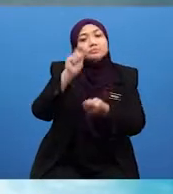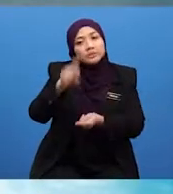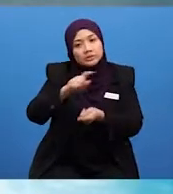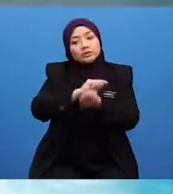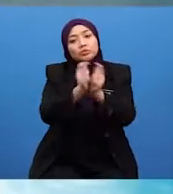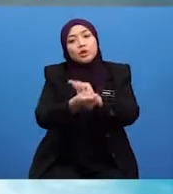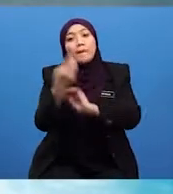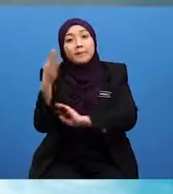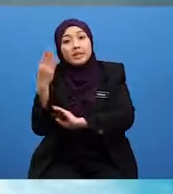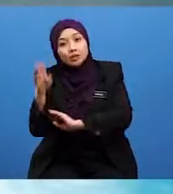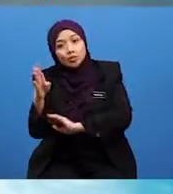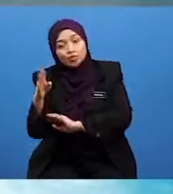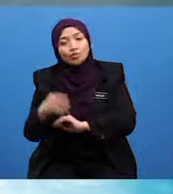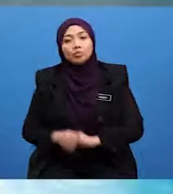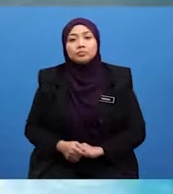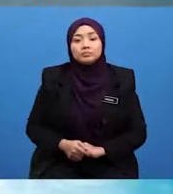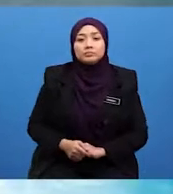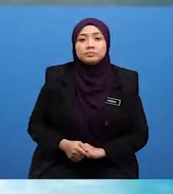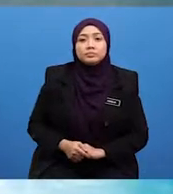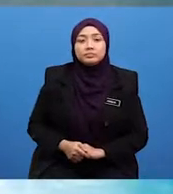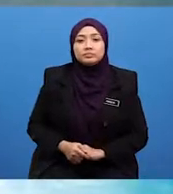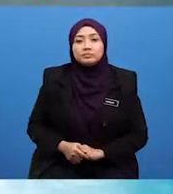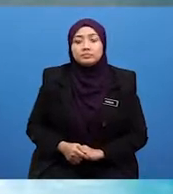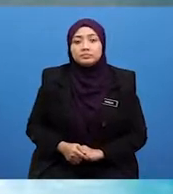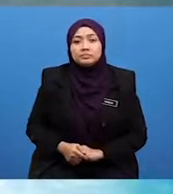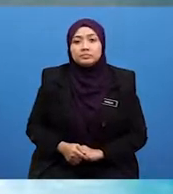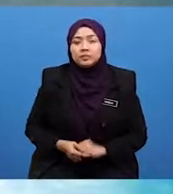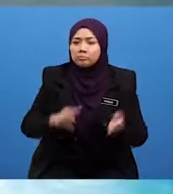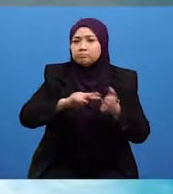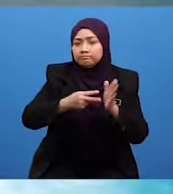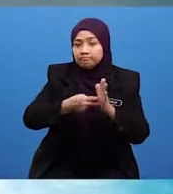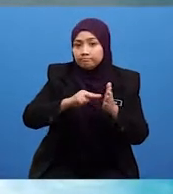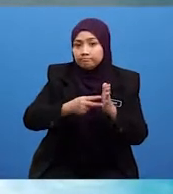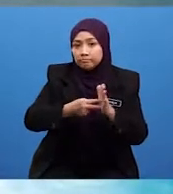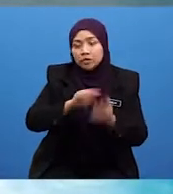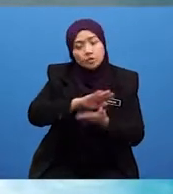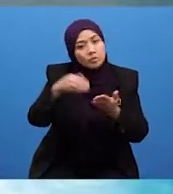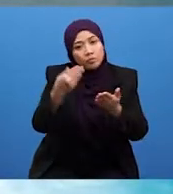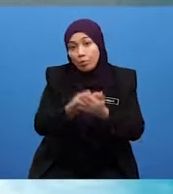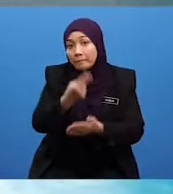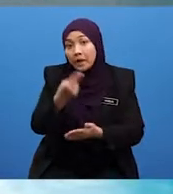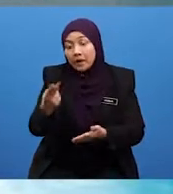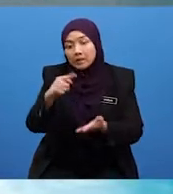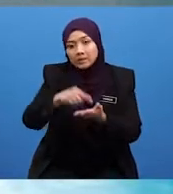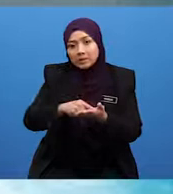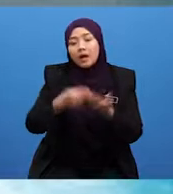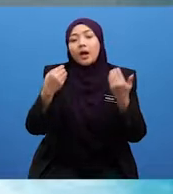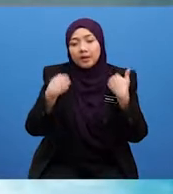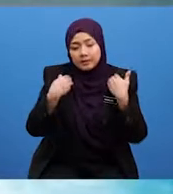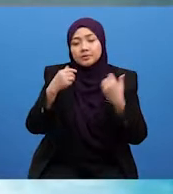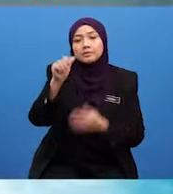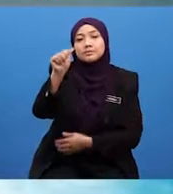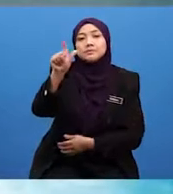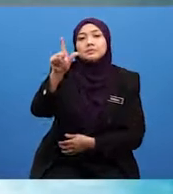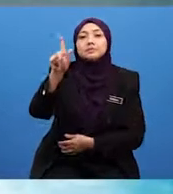bertukar kepada warna biru. Ini bermaksud bahan-bahan tersebut bersifat